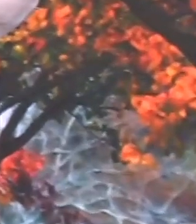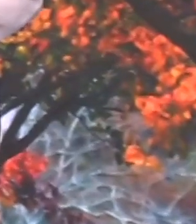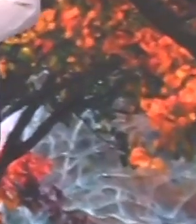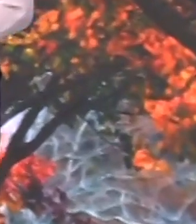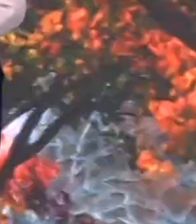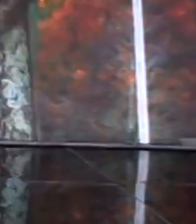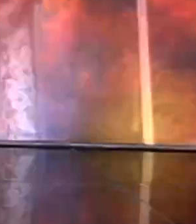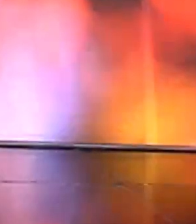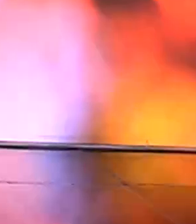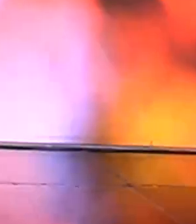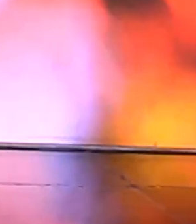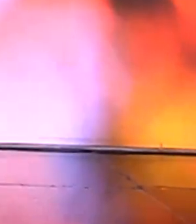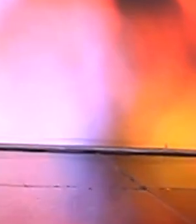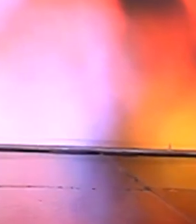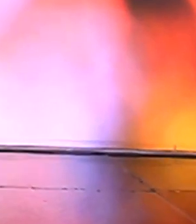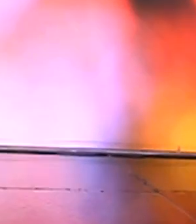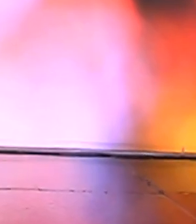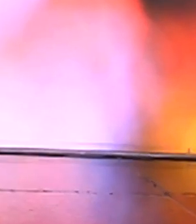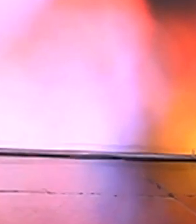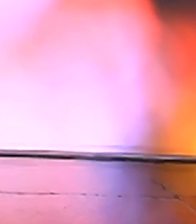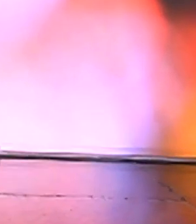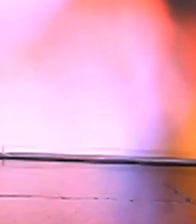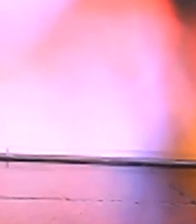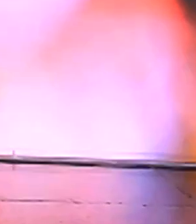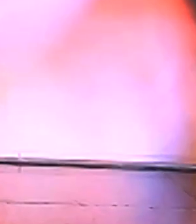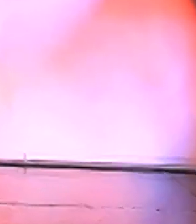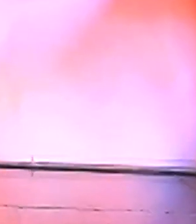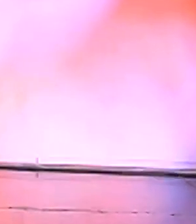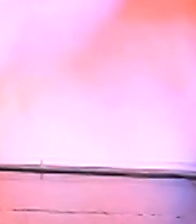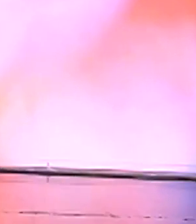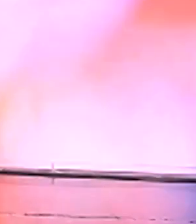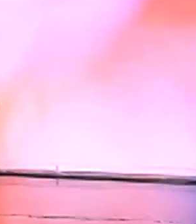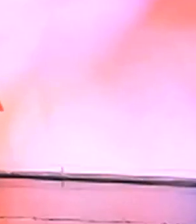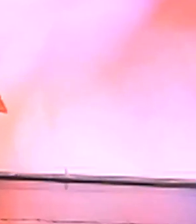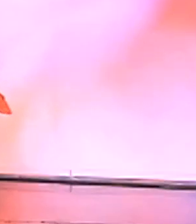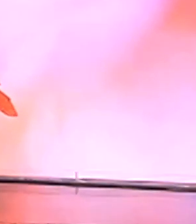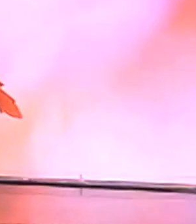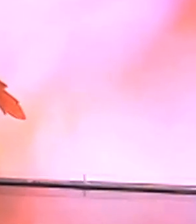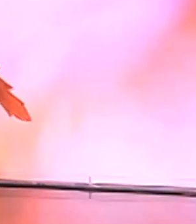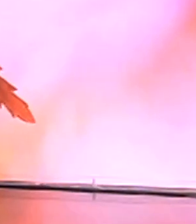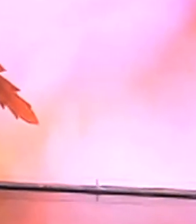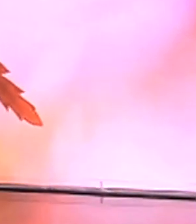жылы. Астанада күн күрімдейді, күндіз плюс 8, түнде 1 градус